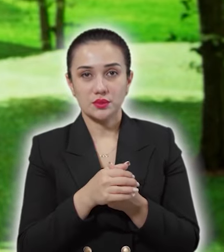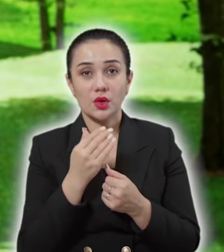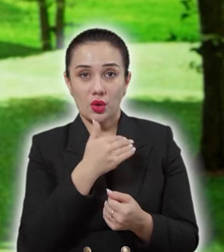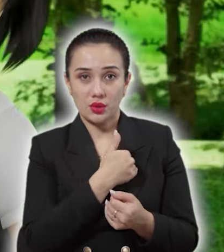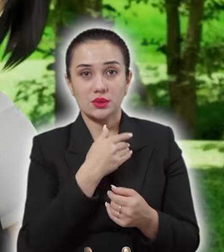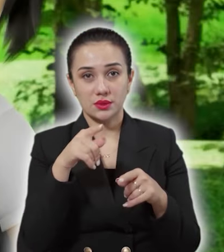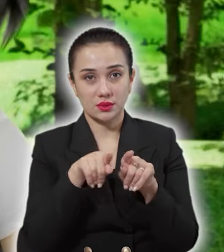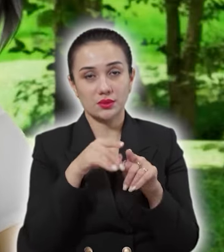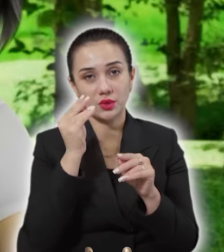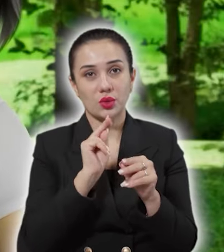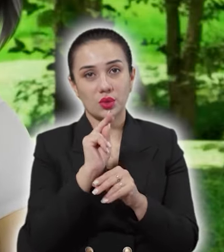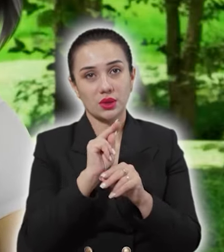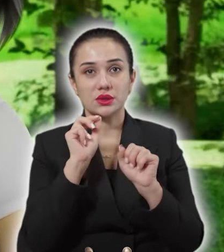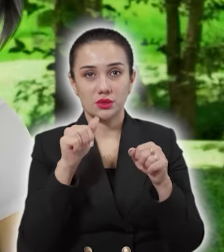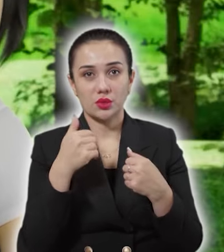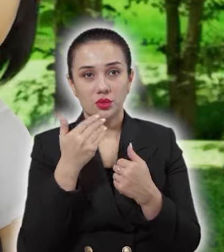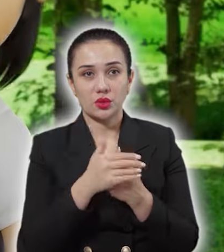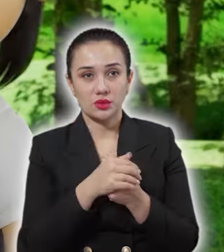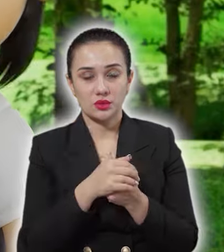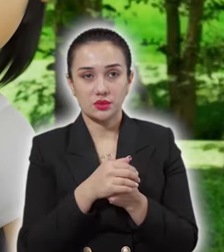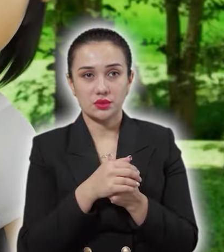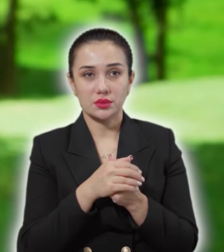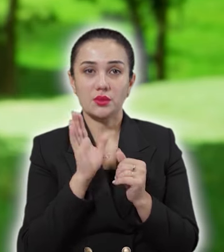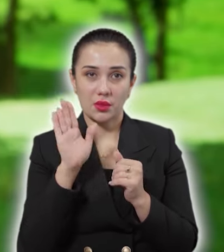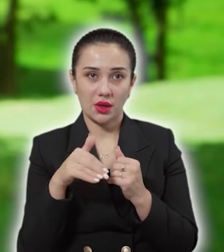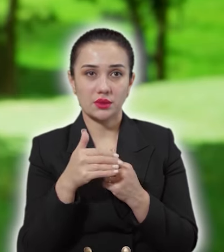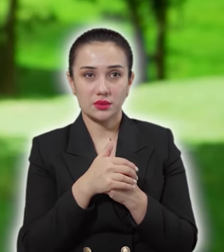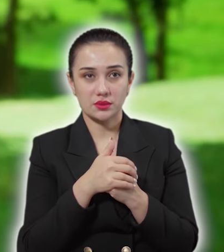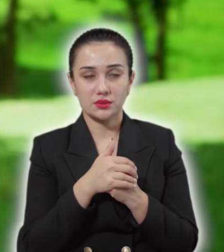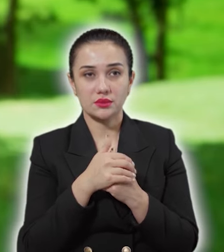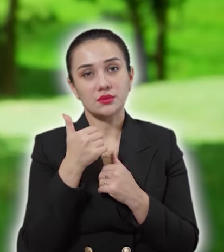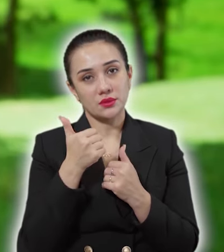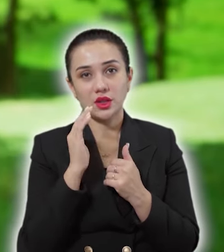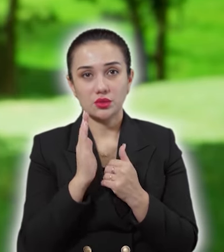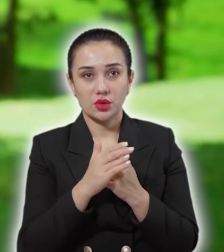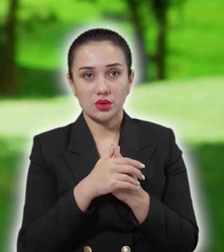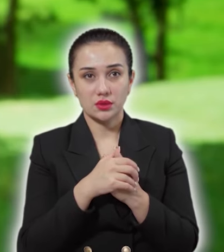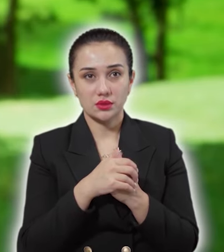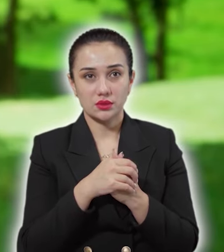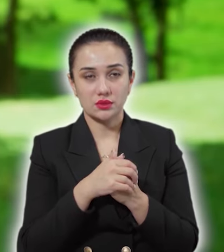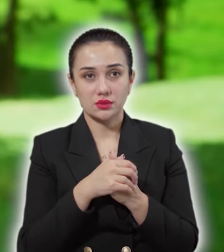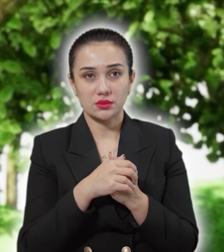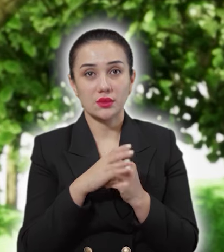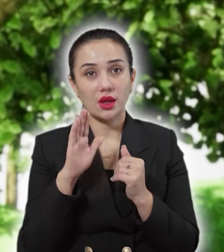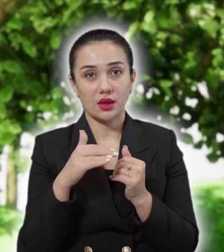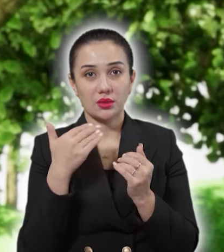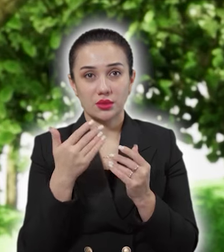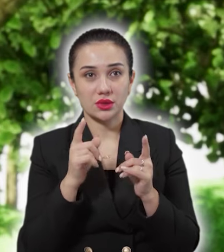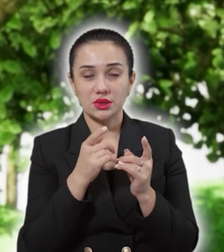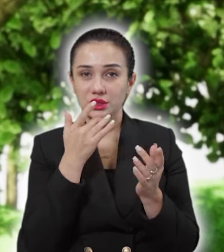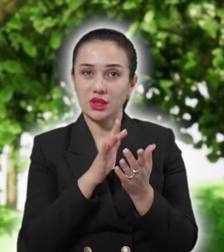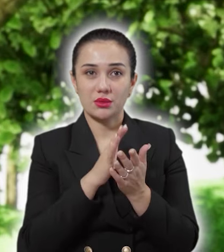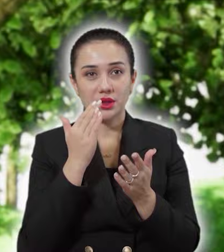edim, xolos. Xohlaysanmi? Senga ham o'rgatishim mumkin. Mayli. Yaxshi bo'lardi. Iya,